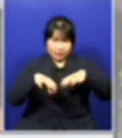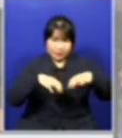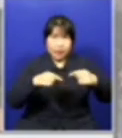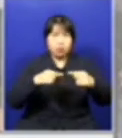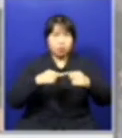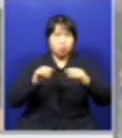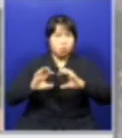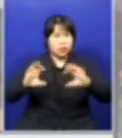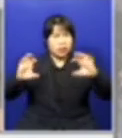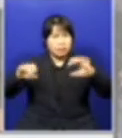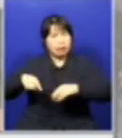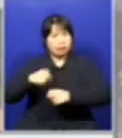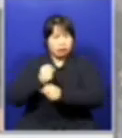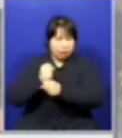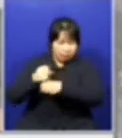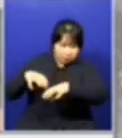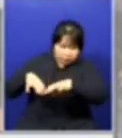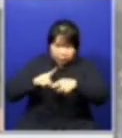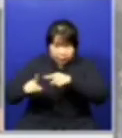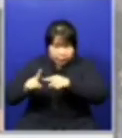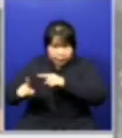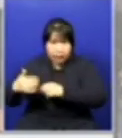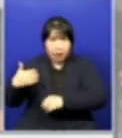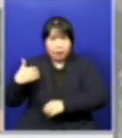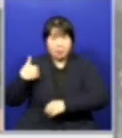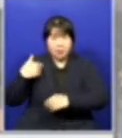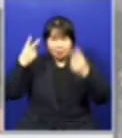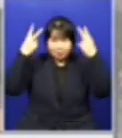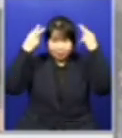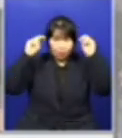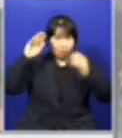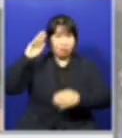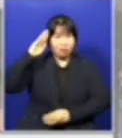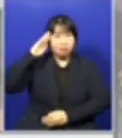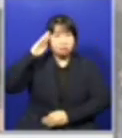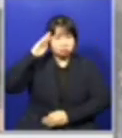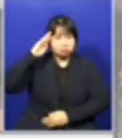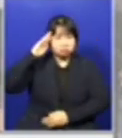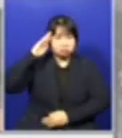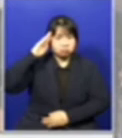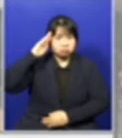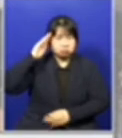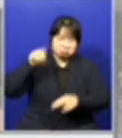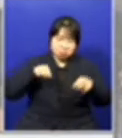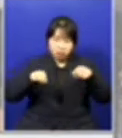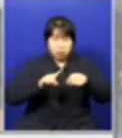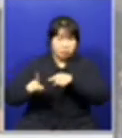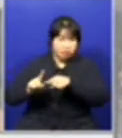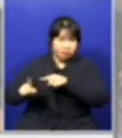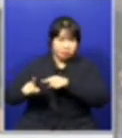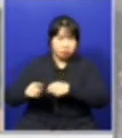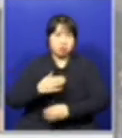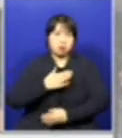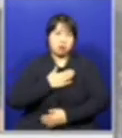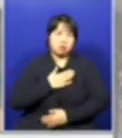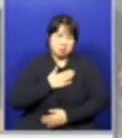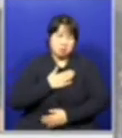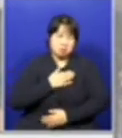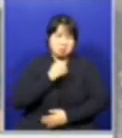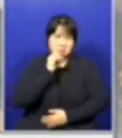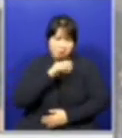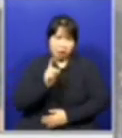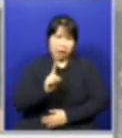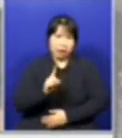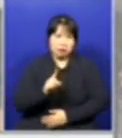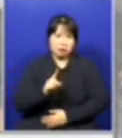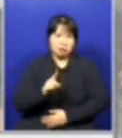รัฐบาลโดยนำโดยท่านพลเอกประยุทธ์จันทร์โอชานายกรัฐมนตรีผมบอกแต่แรกแล้วว่ามันเป็นความผิ